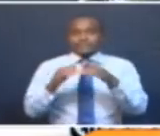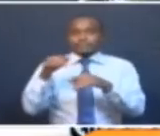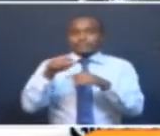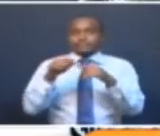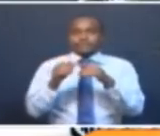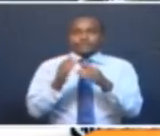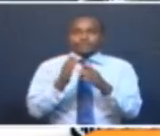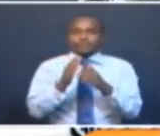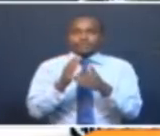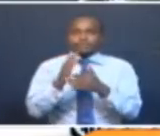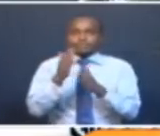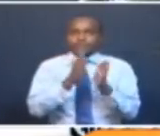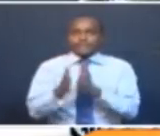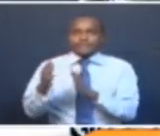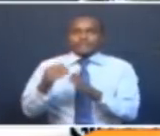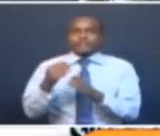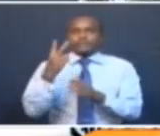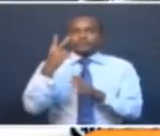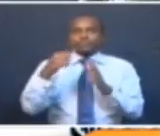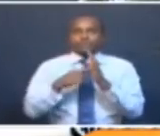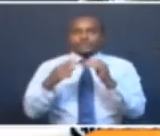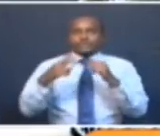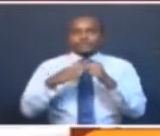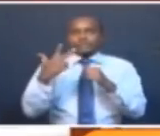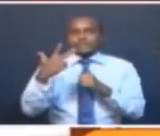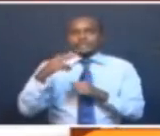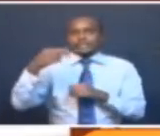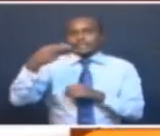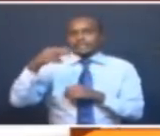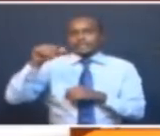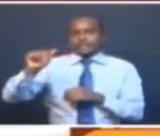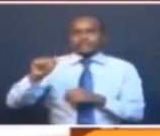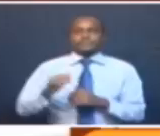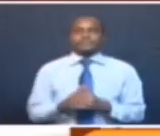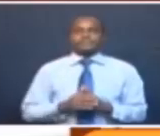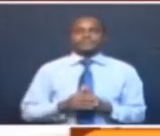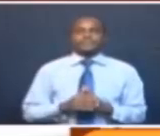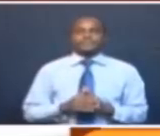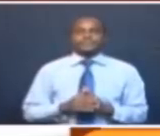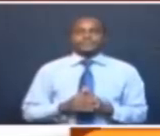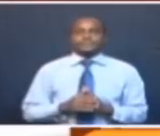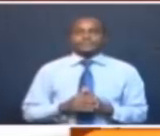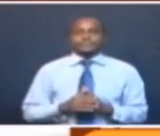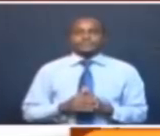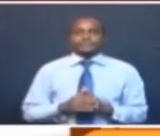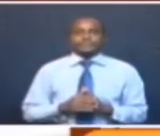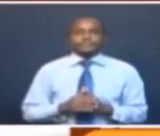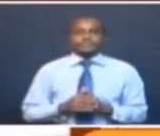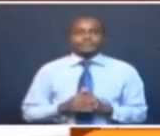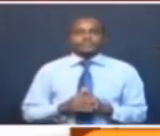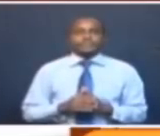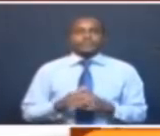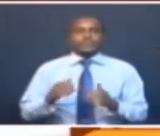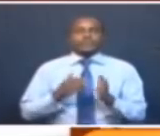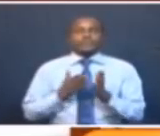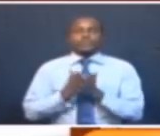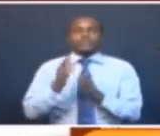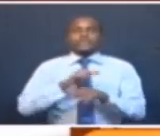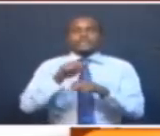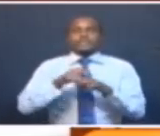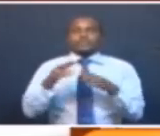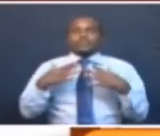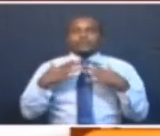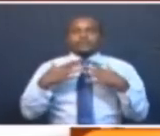on 2.737 hectares. Do a further invitation to the National Lands and Commission, Lands